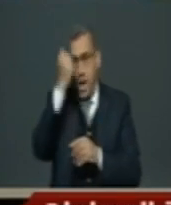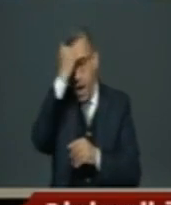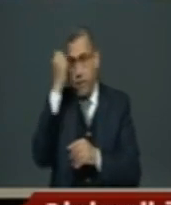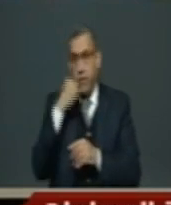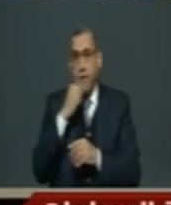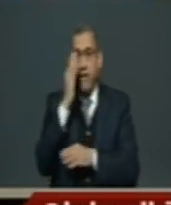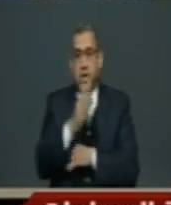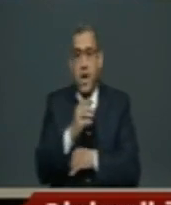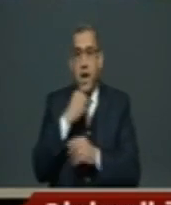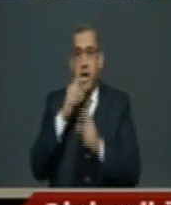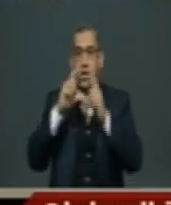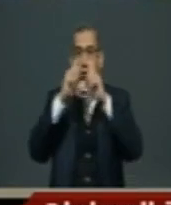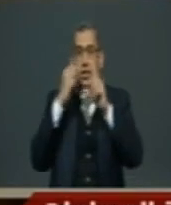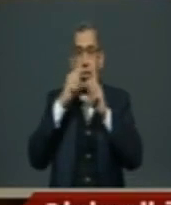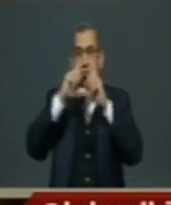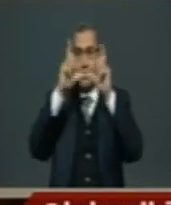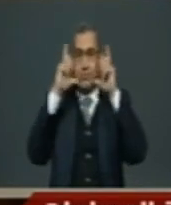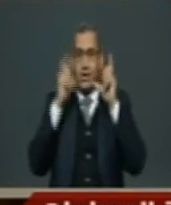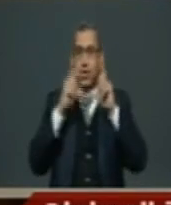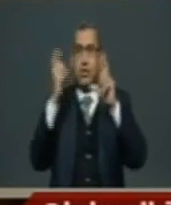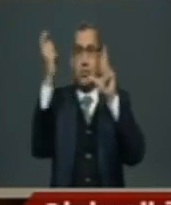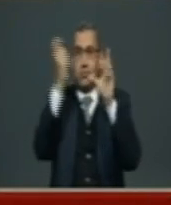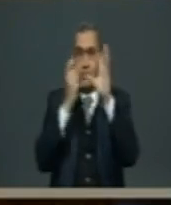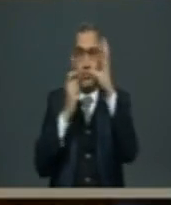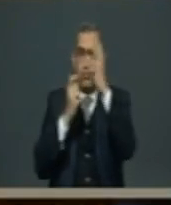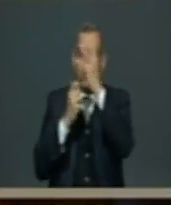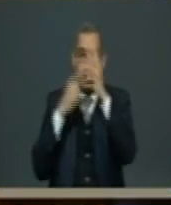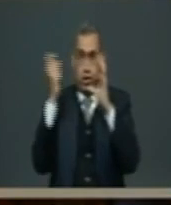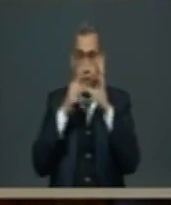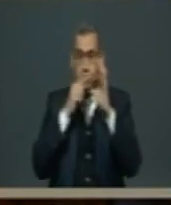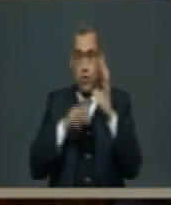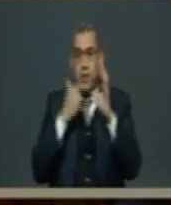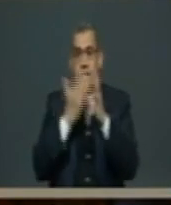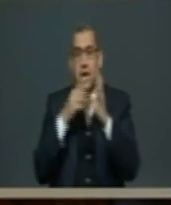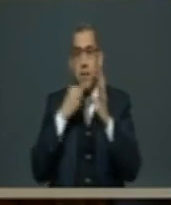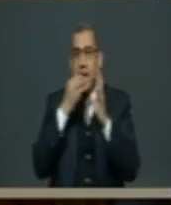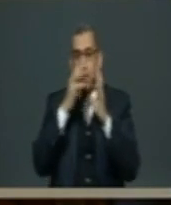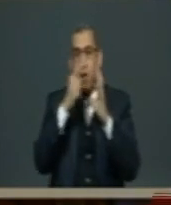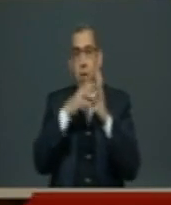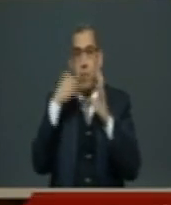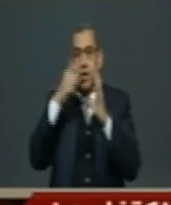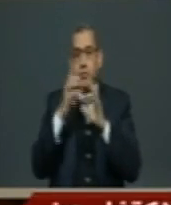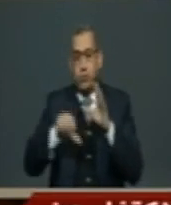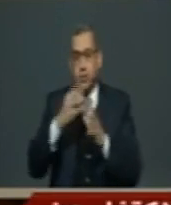حتى يمكن ان نقلل ونزيد من الانتاج المحلي في ذلك. وتم